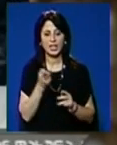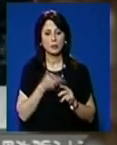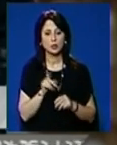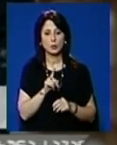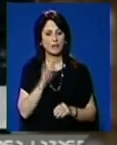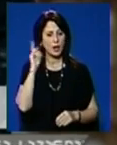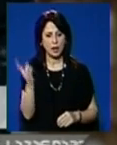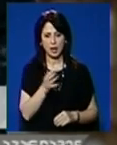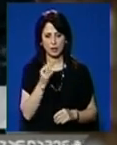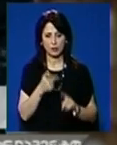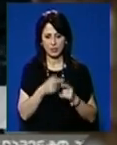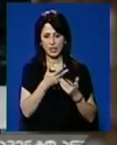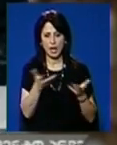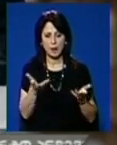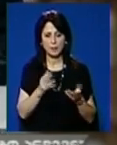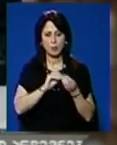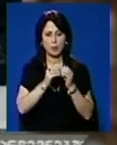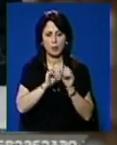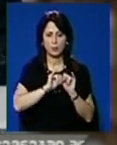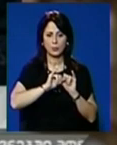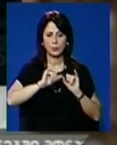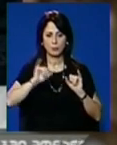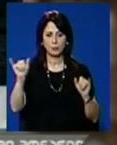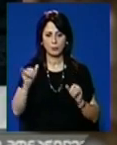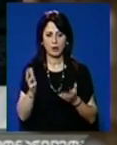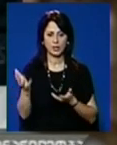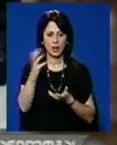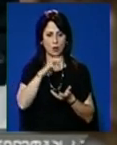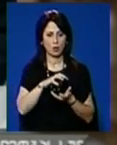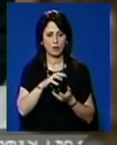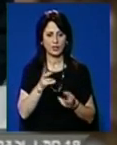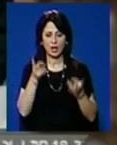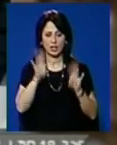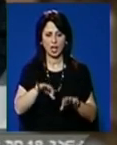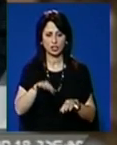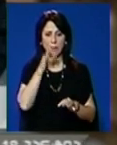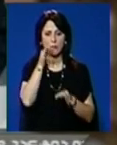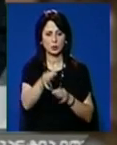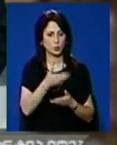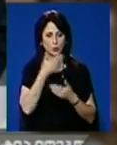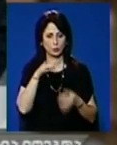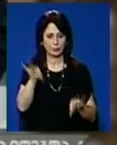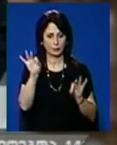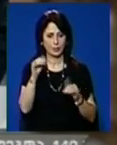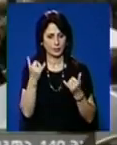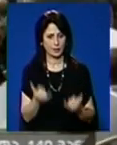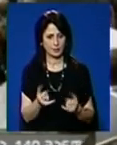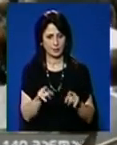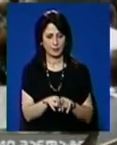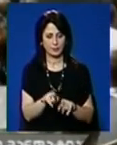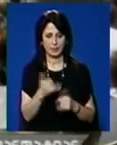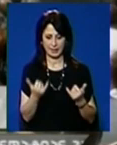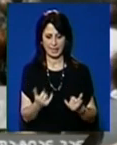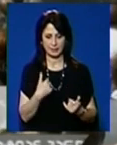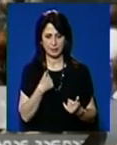იმიტომ რომ არასდროს ამდენი მოუგვარებელი პრობლემა და გამოწვევა არ დაგროვილა და არ დარჩენილა უპასუხოთ, როგორც დღეს. დღეს